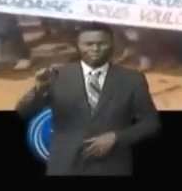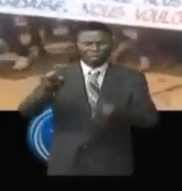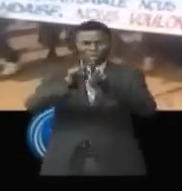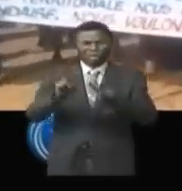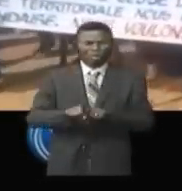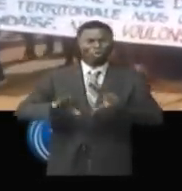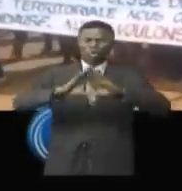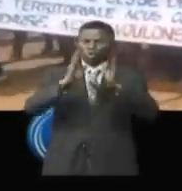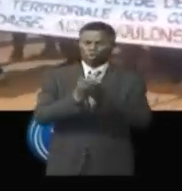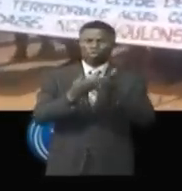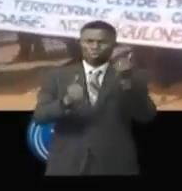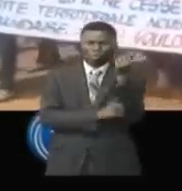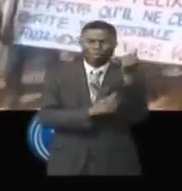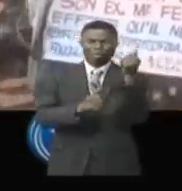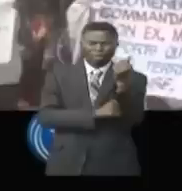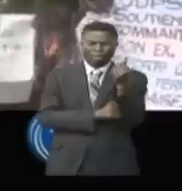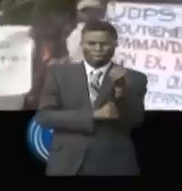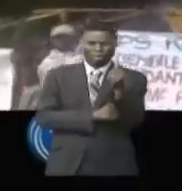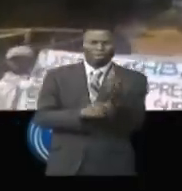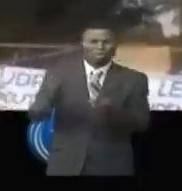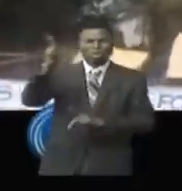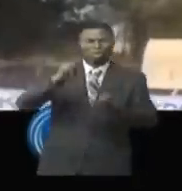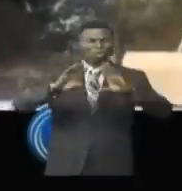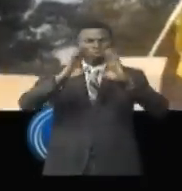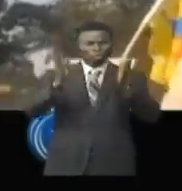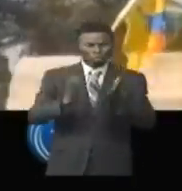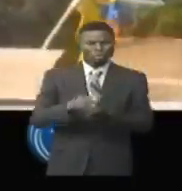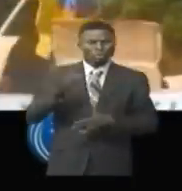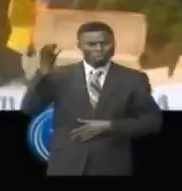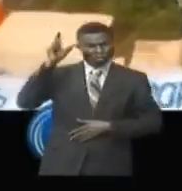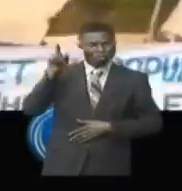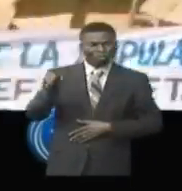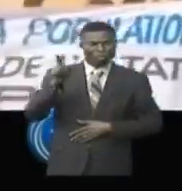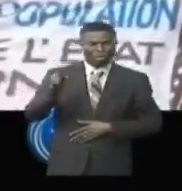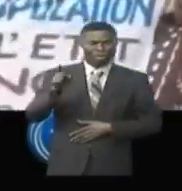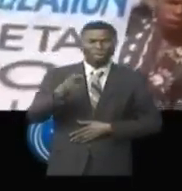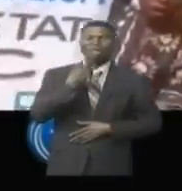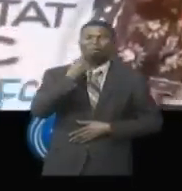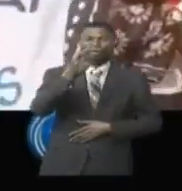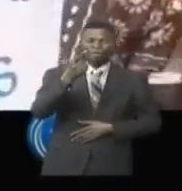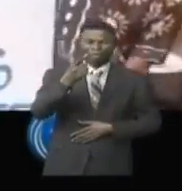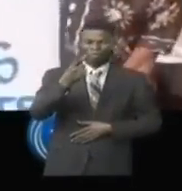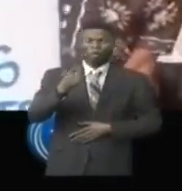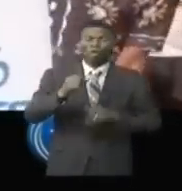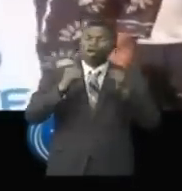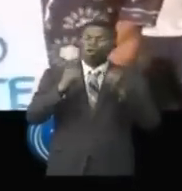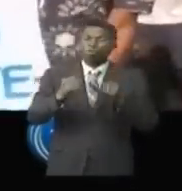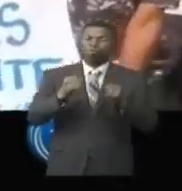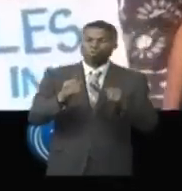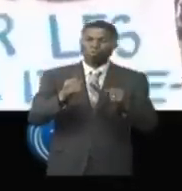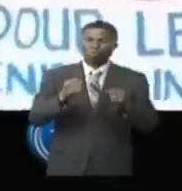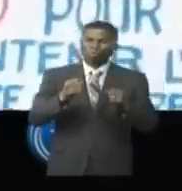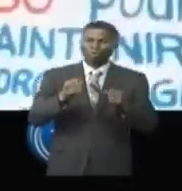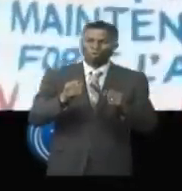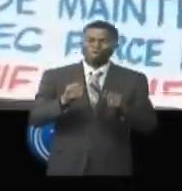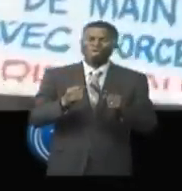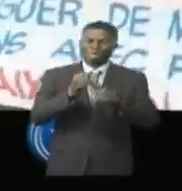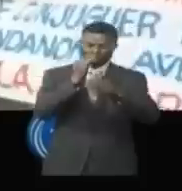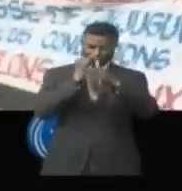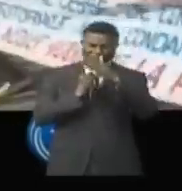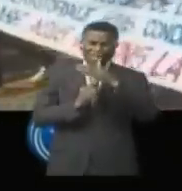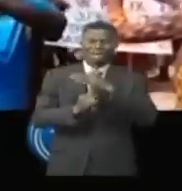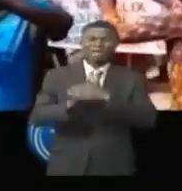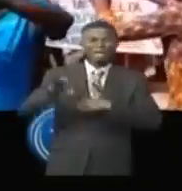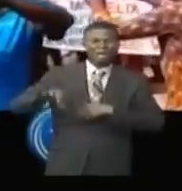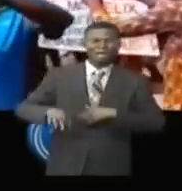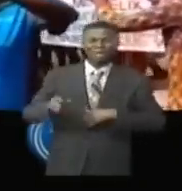vives de l'Union sacrée et toute la communauté des Kayemba exigent que la souveraineté et l'intégrité du territoire